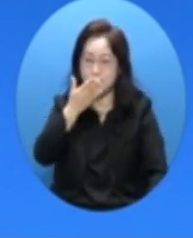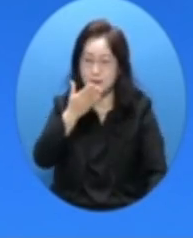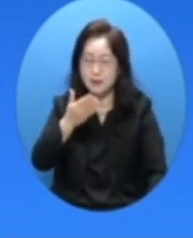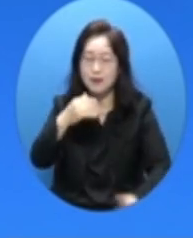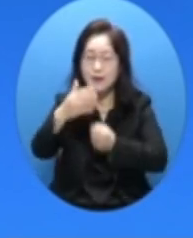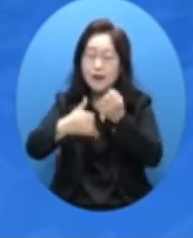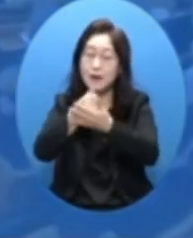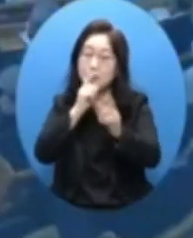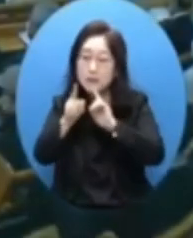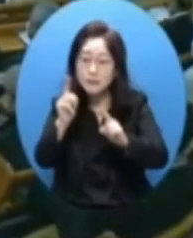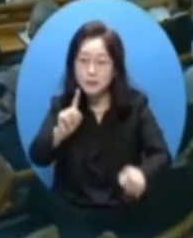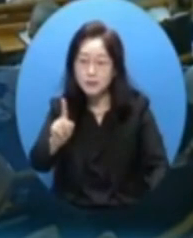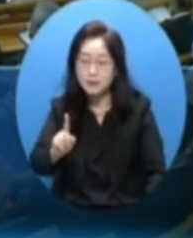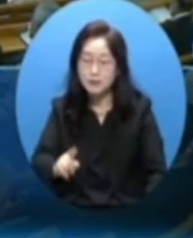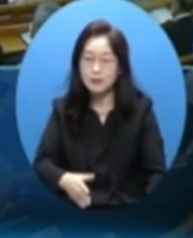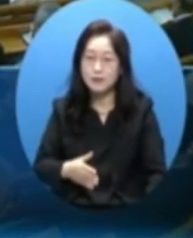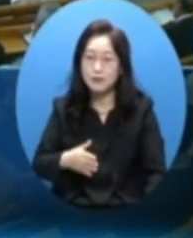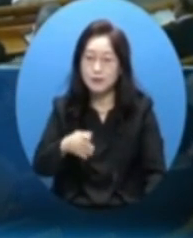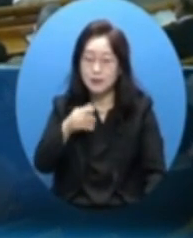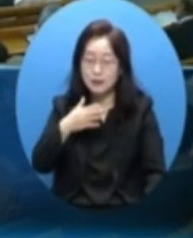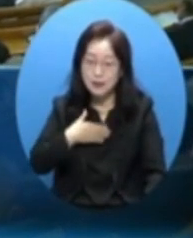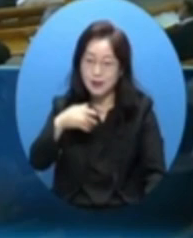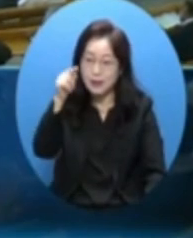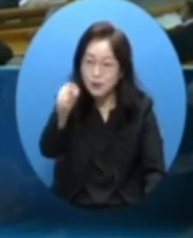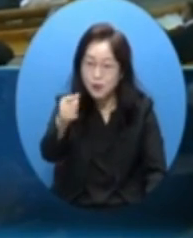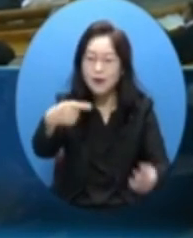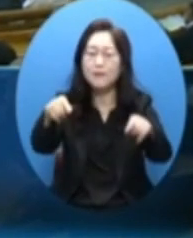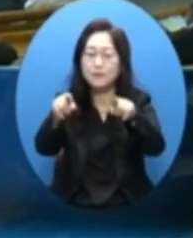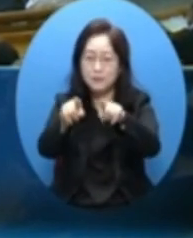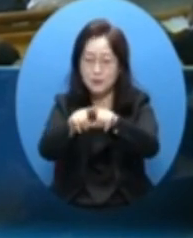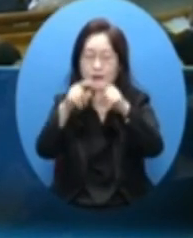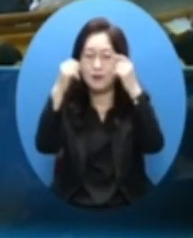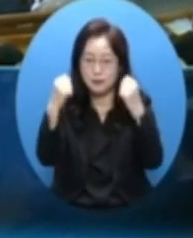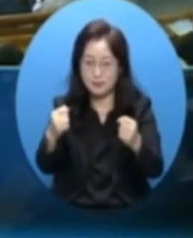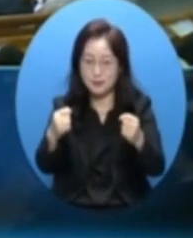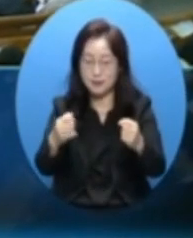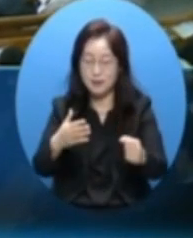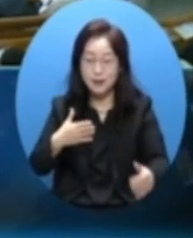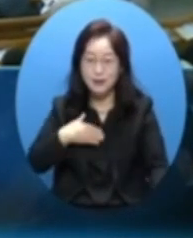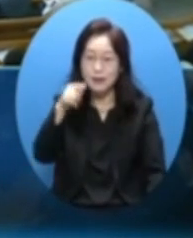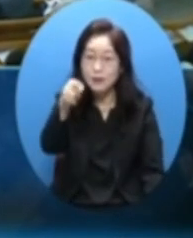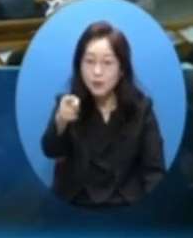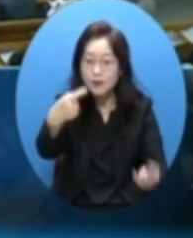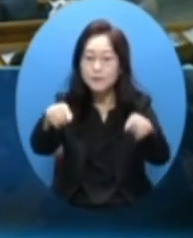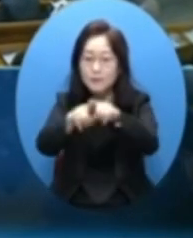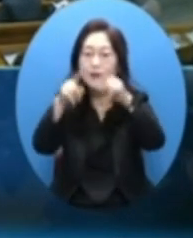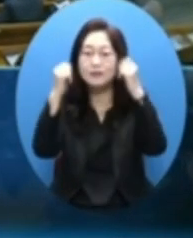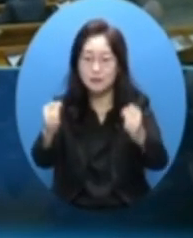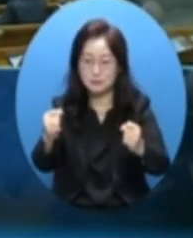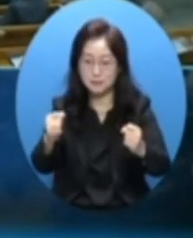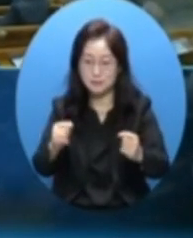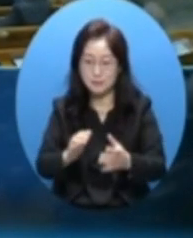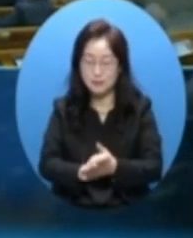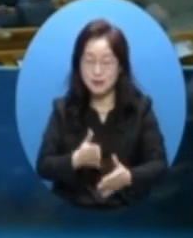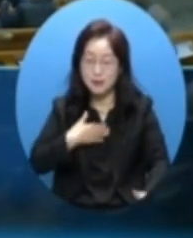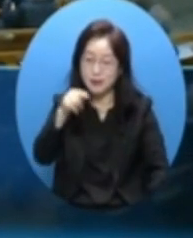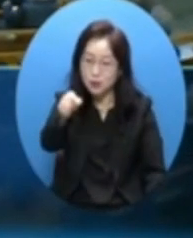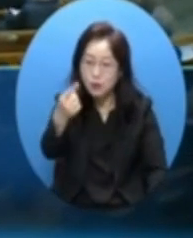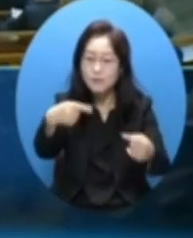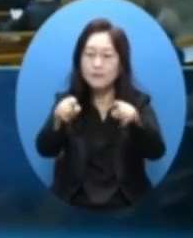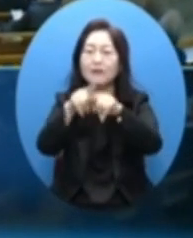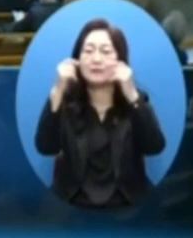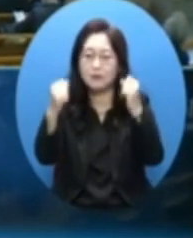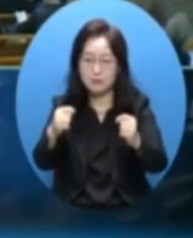하나님 말씀을 씁니다 내가 너와 함께 하리라 내가 너와 함께 하리라 내가 너와 함께